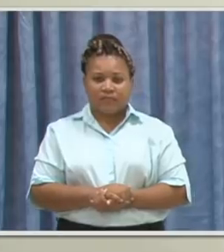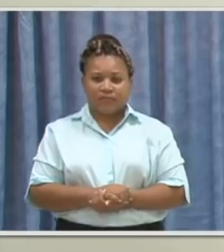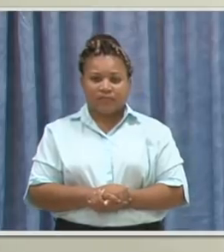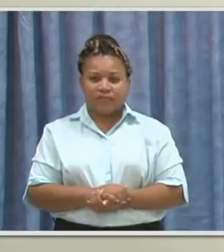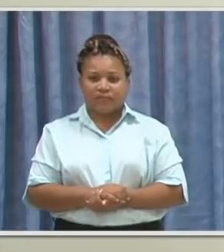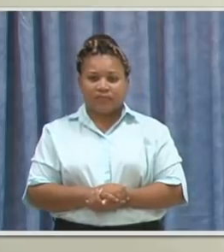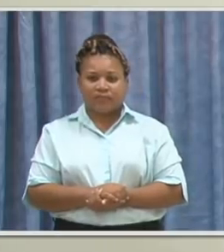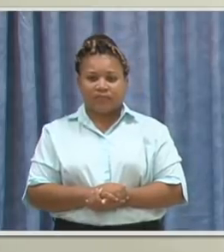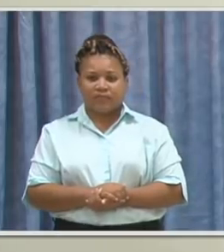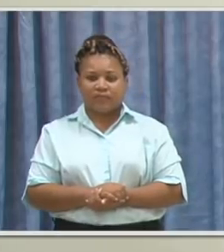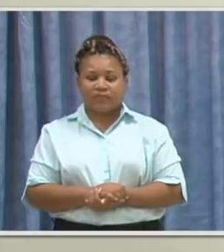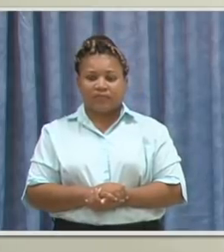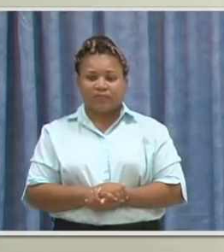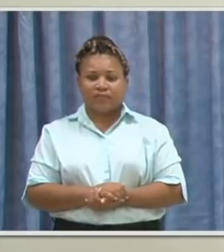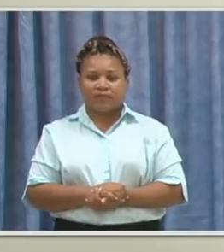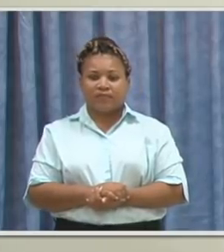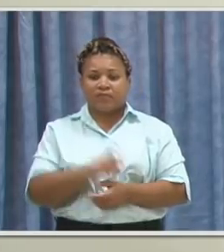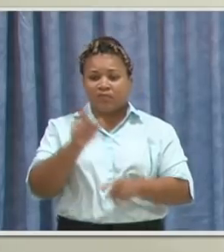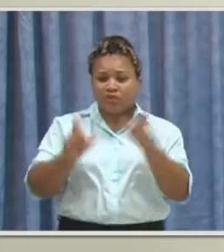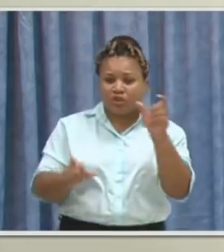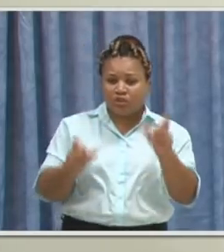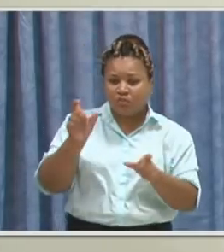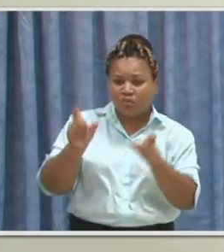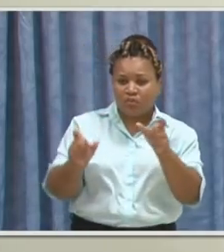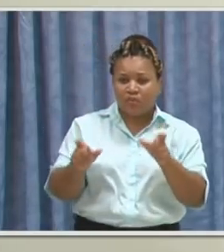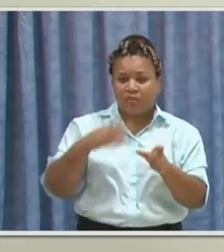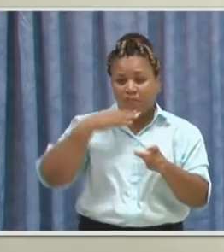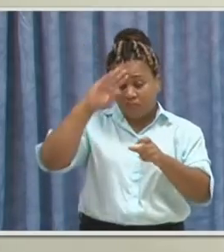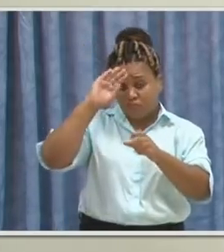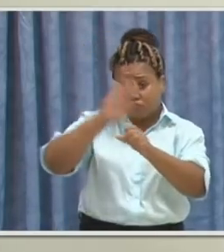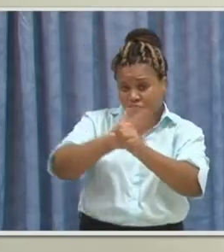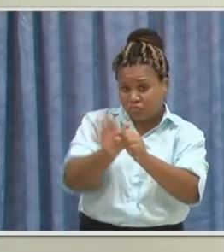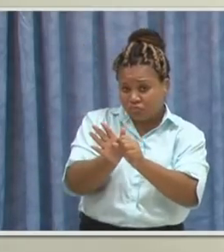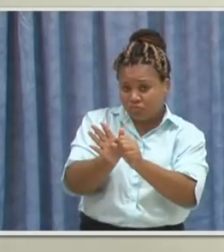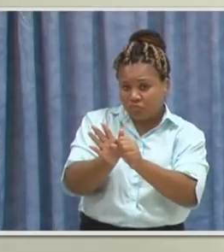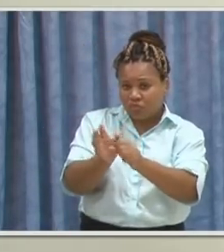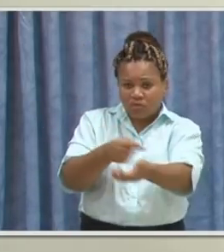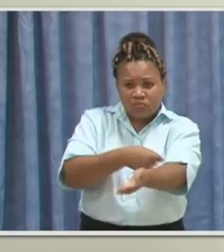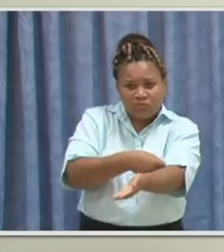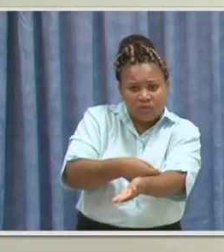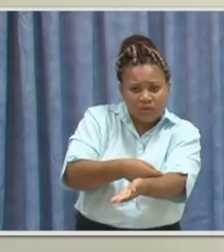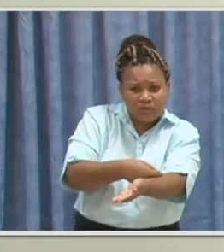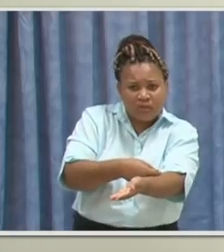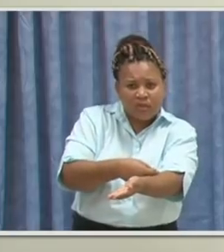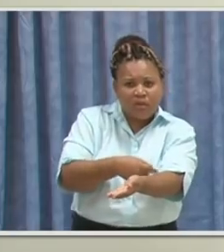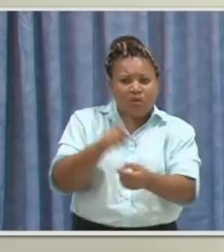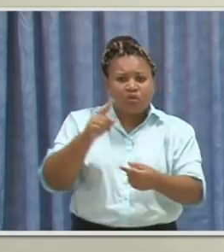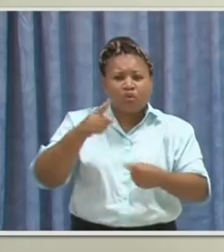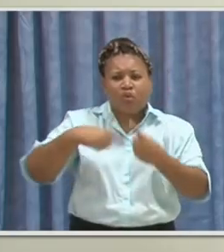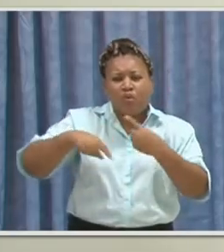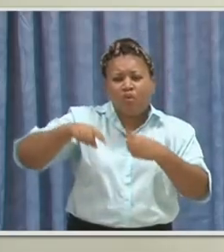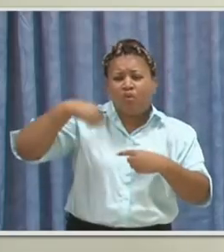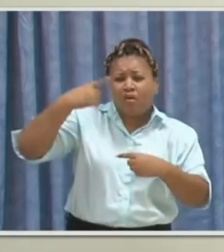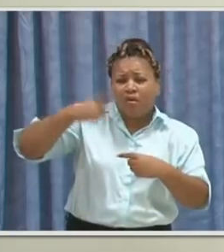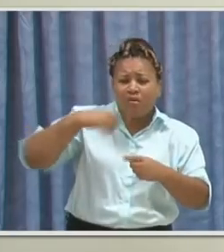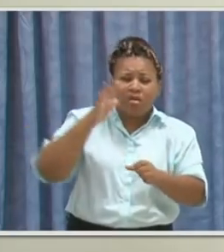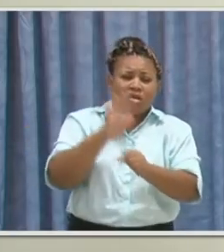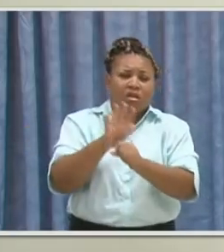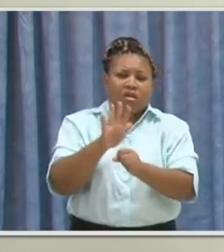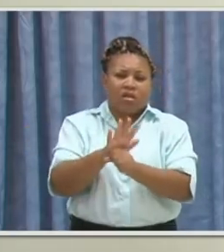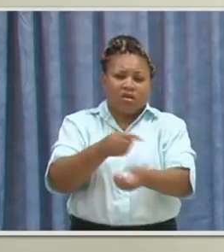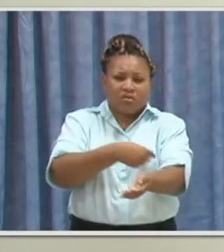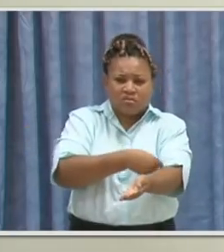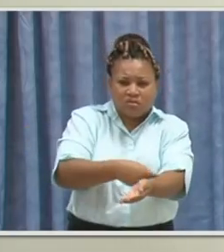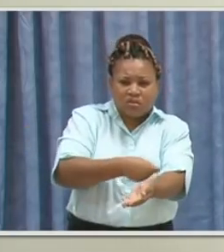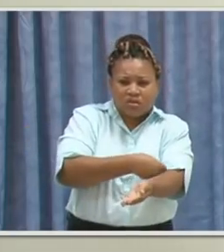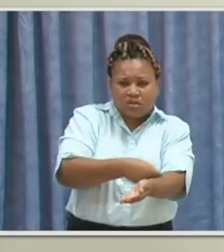nous pouvons tester les autres quantités pour nous déterminer quand les autres carrières sont déchargées. So, il est important pour considérer